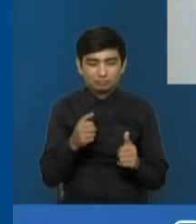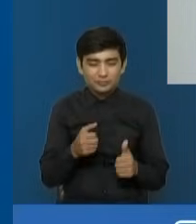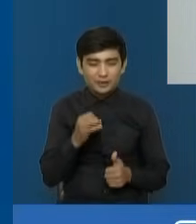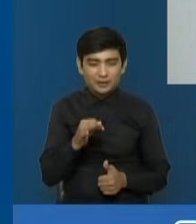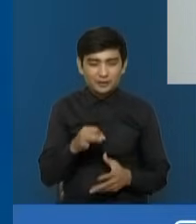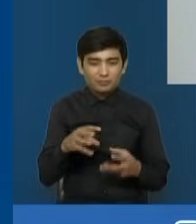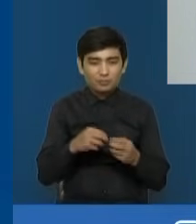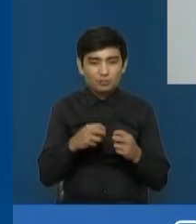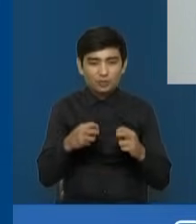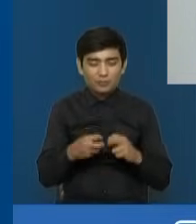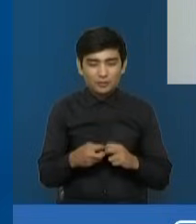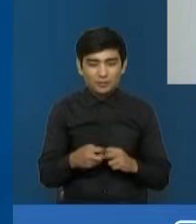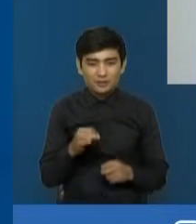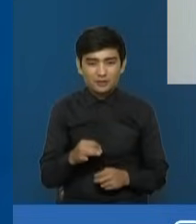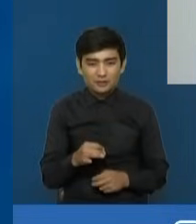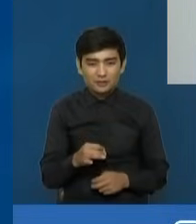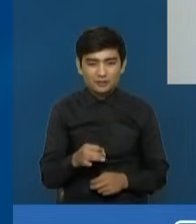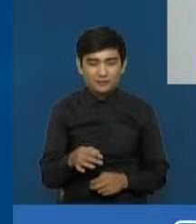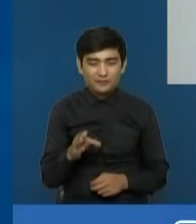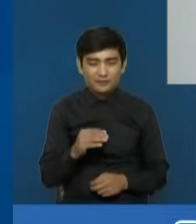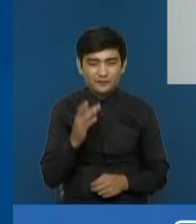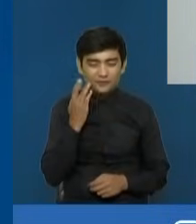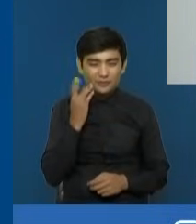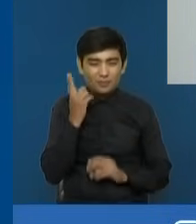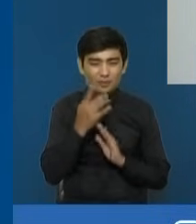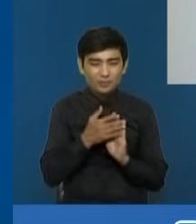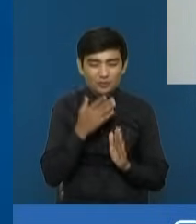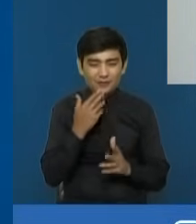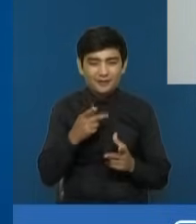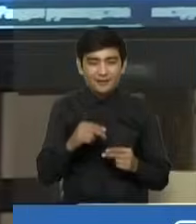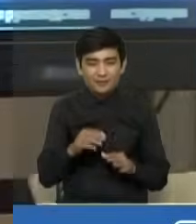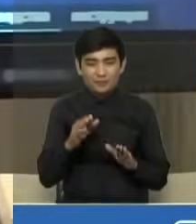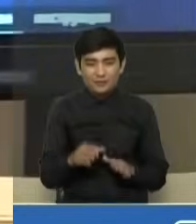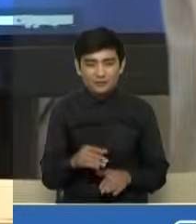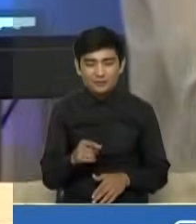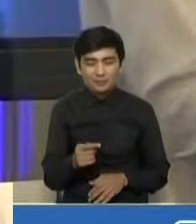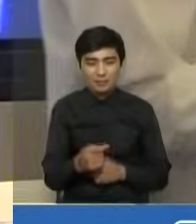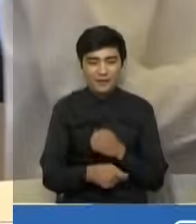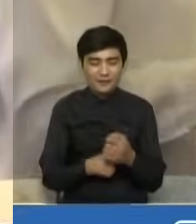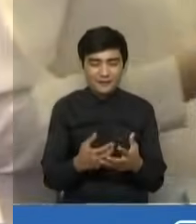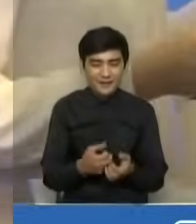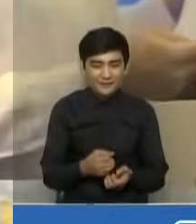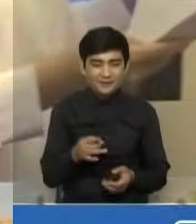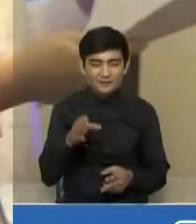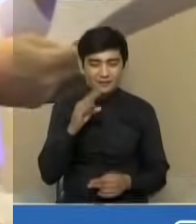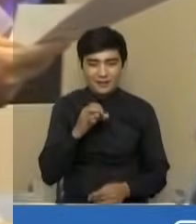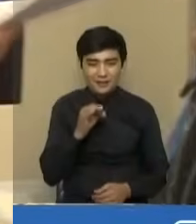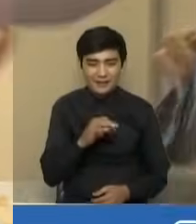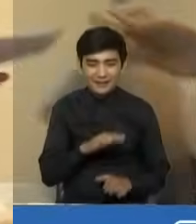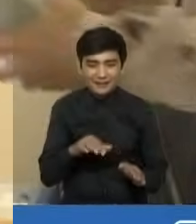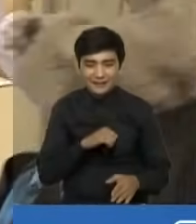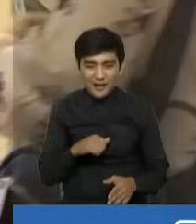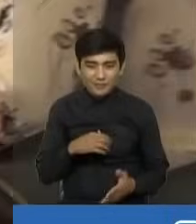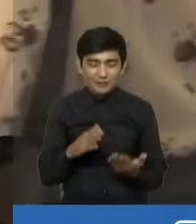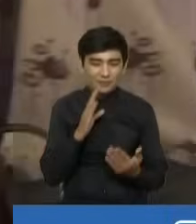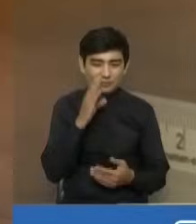основная проблема в том, что родители не всегда понимают, где найти эти материалы. Разработчики говорят, дети сами или вместе